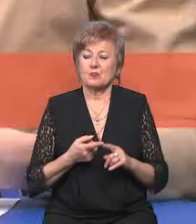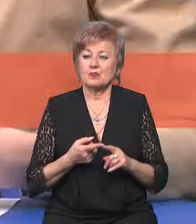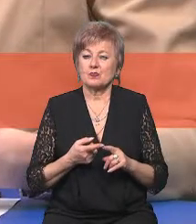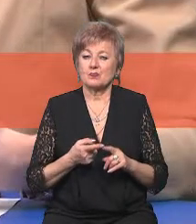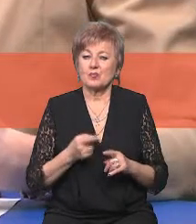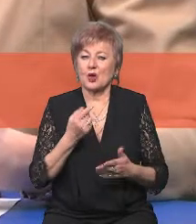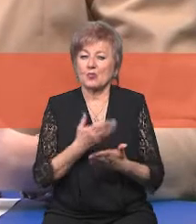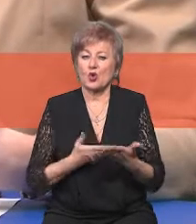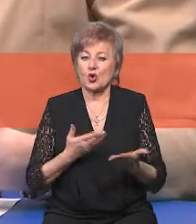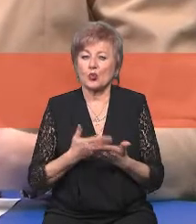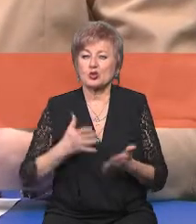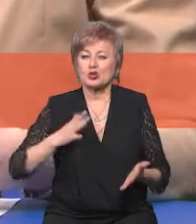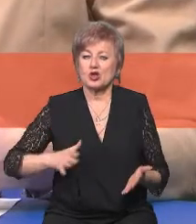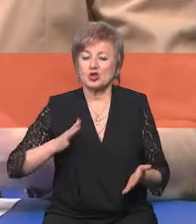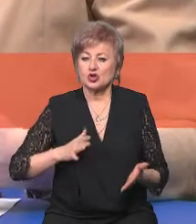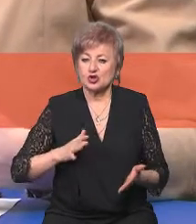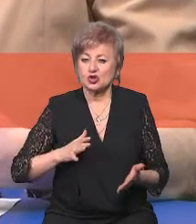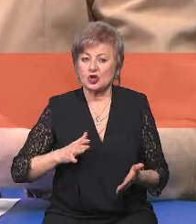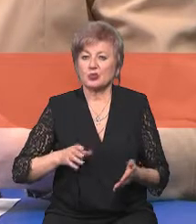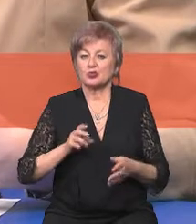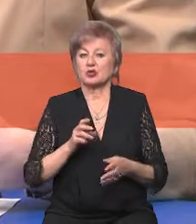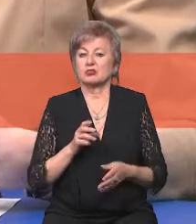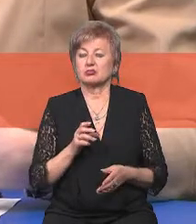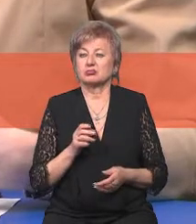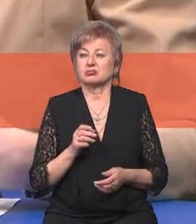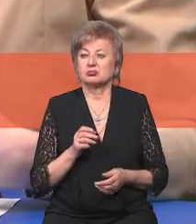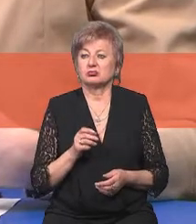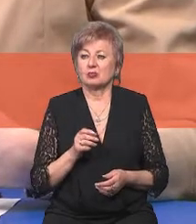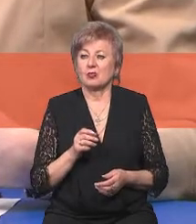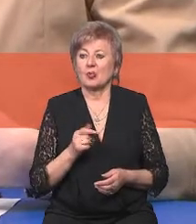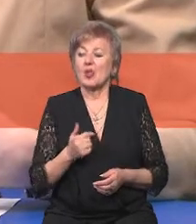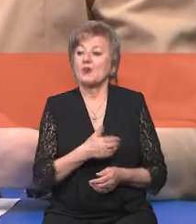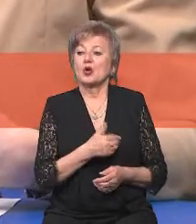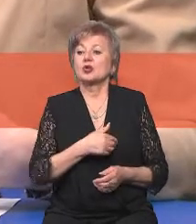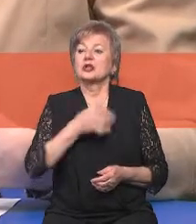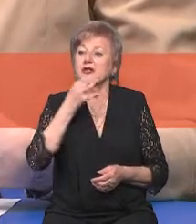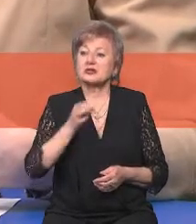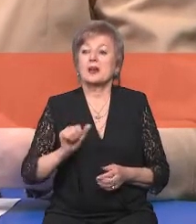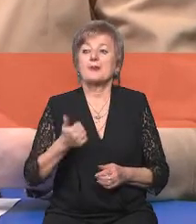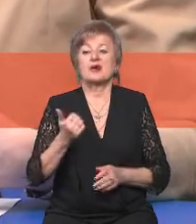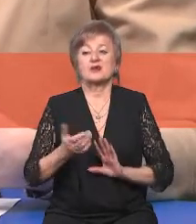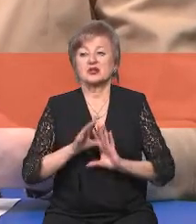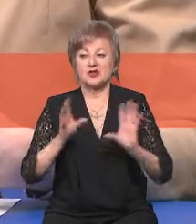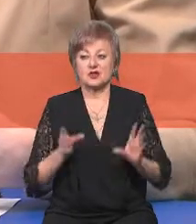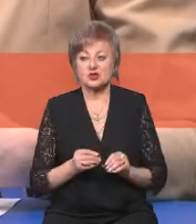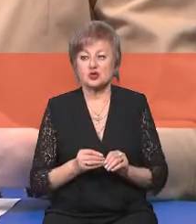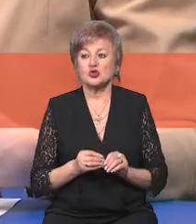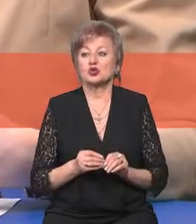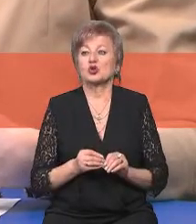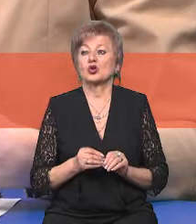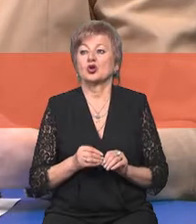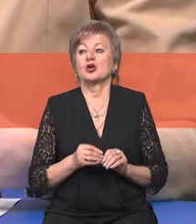оптимізацію очікують лікарні? Чи буде вона? Я хотіла зазначити, перш за все, що оптимізація